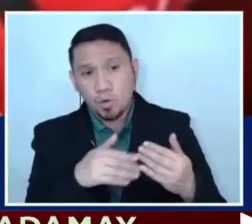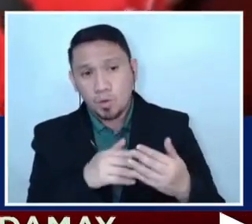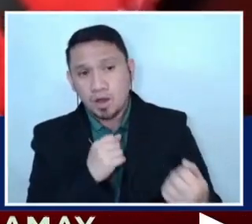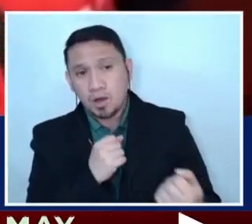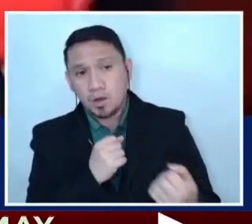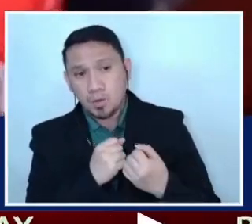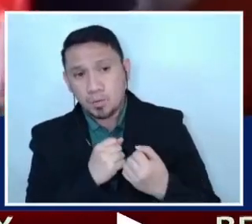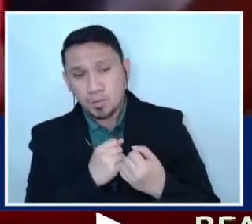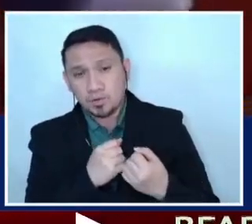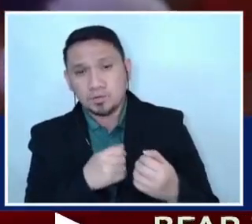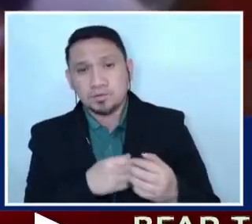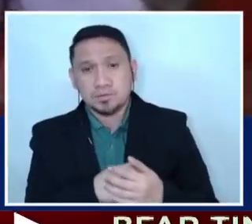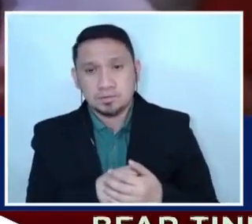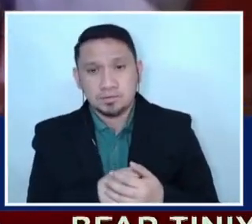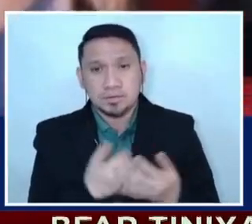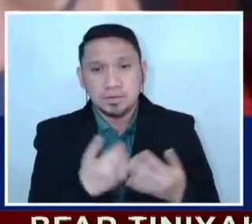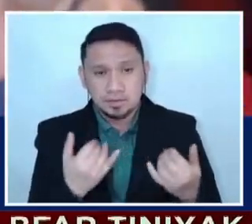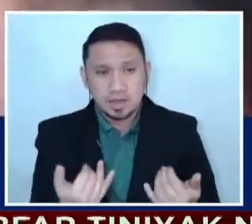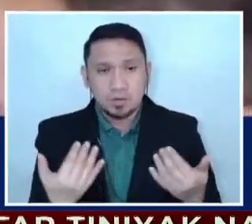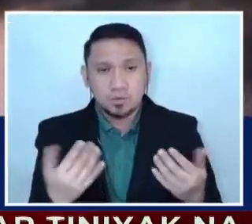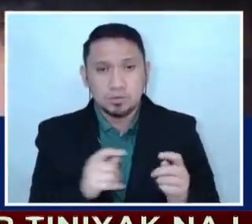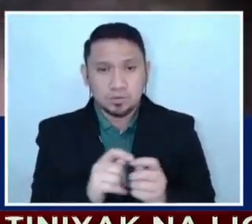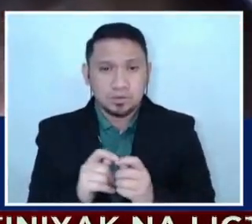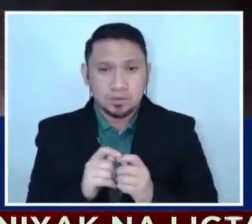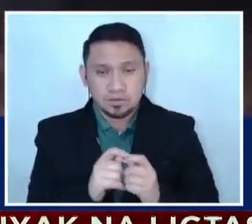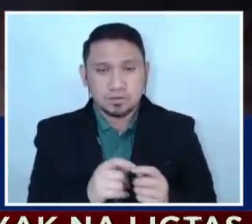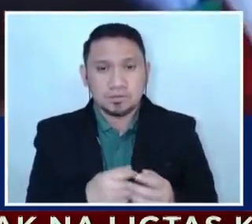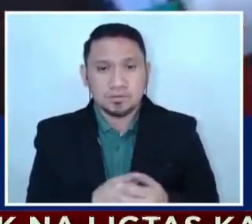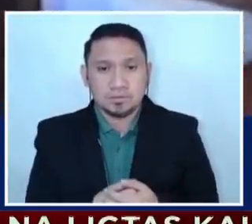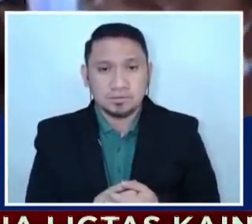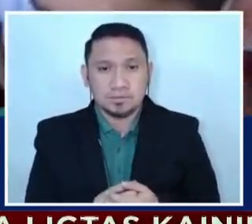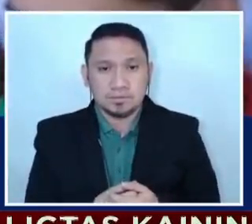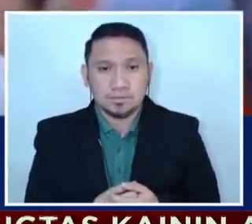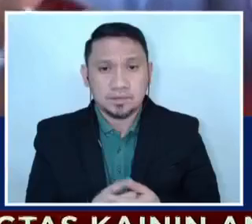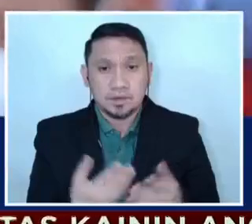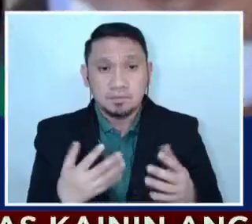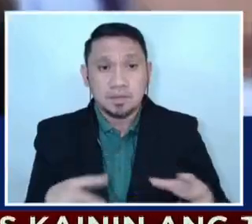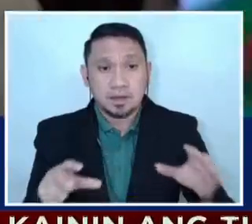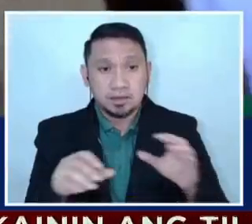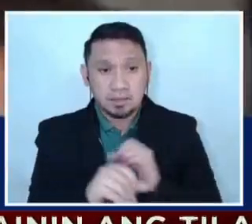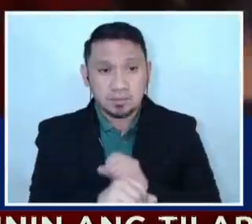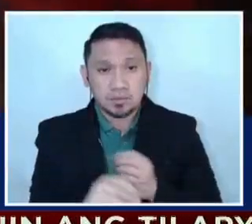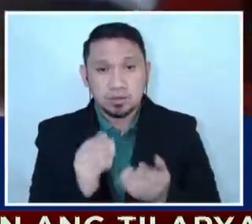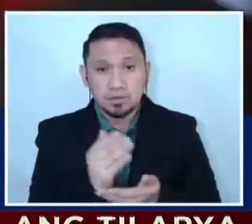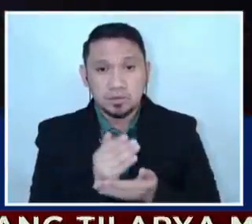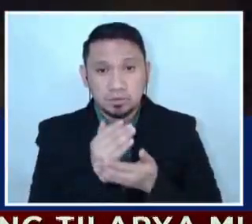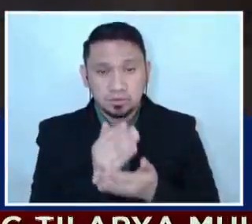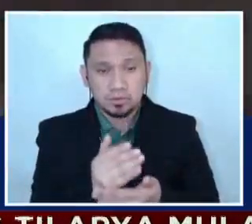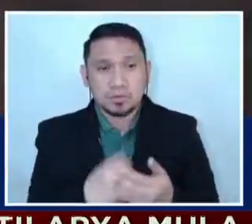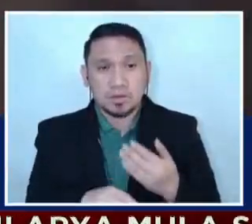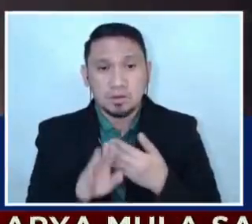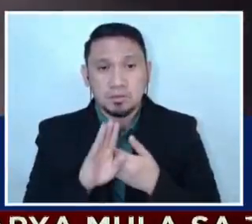mukhang nagsama-sama na. Matapos ang Zamboanga sortie, lumipad na patungong